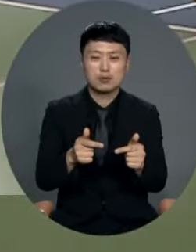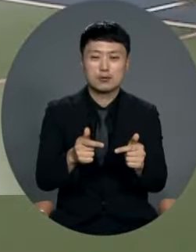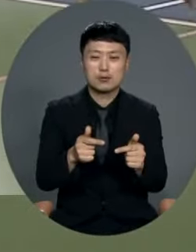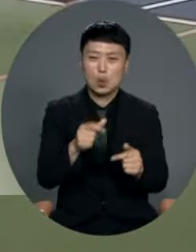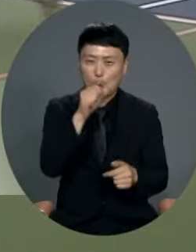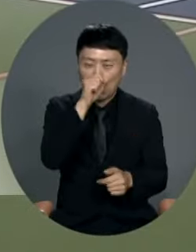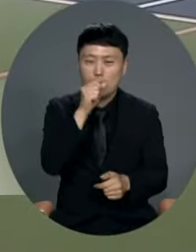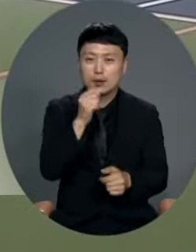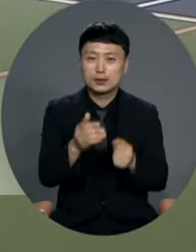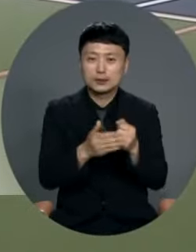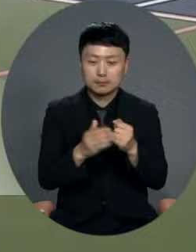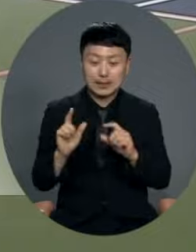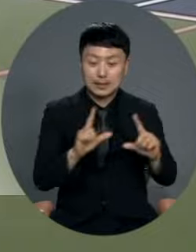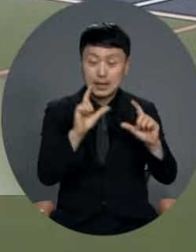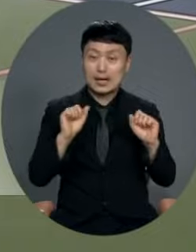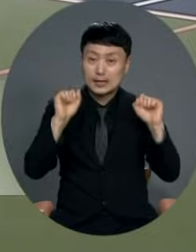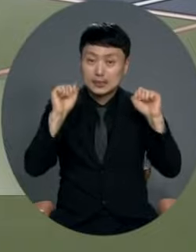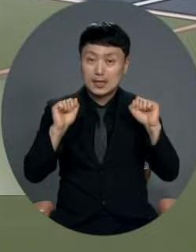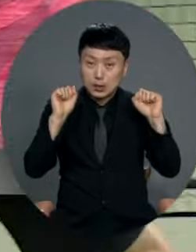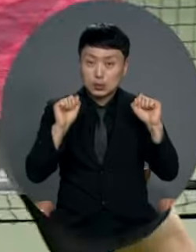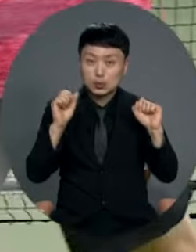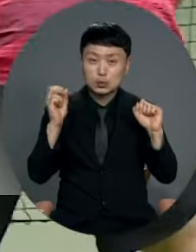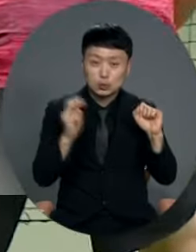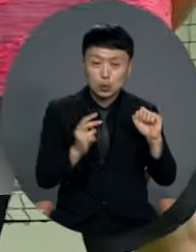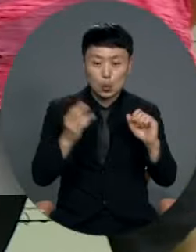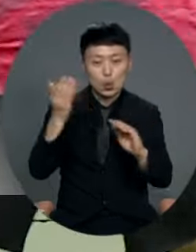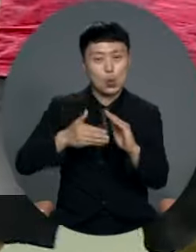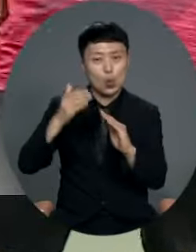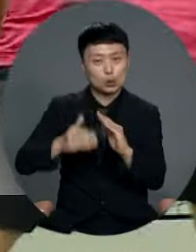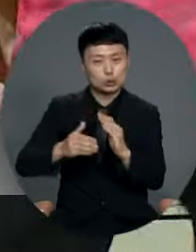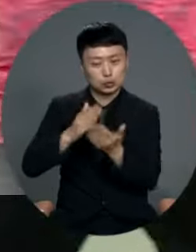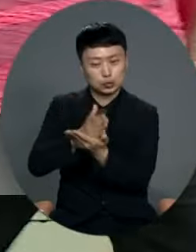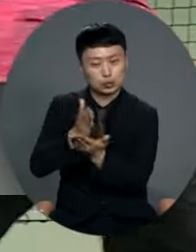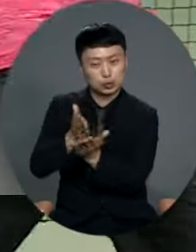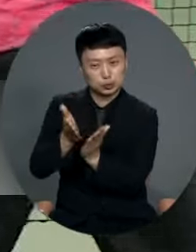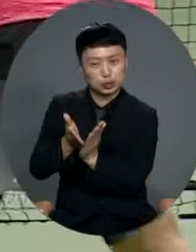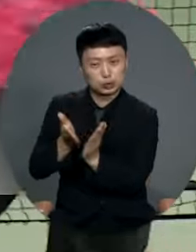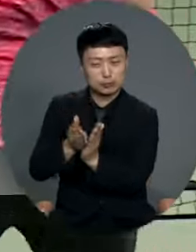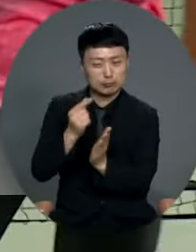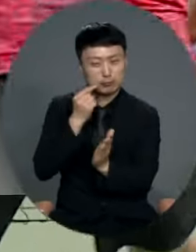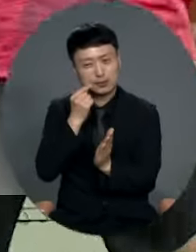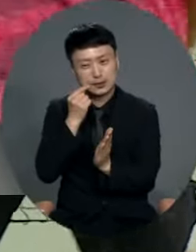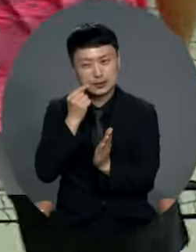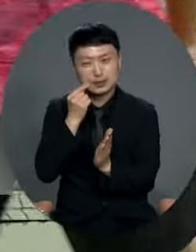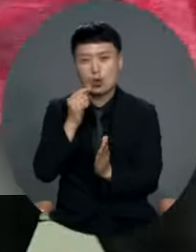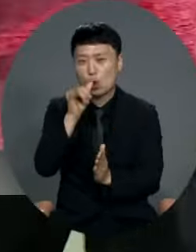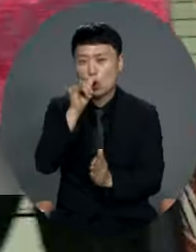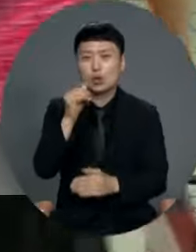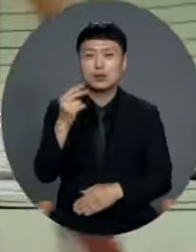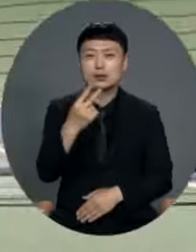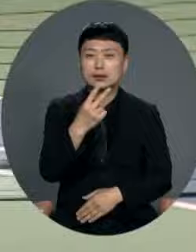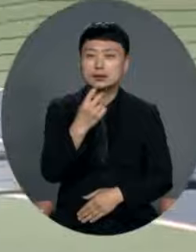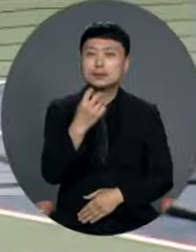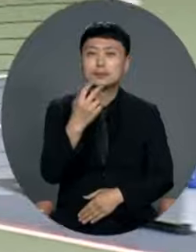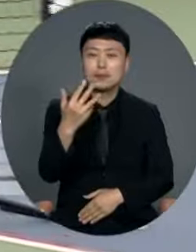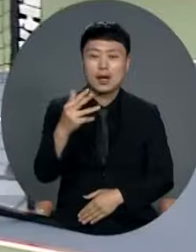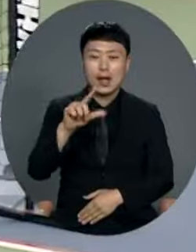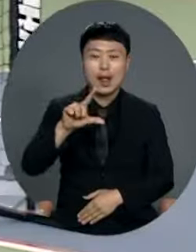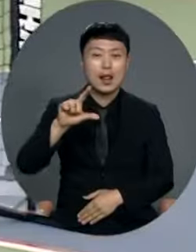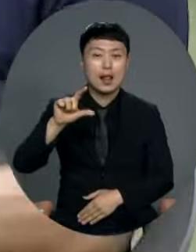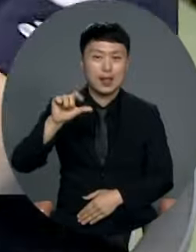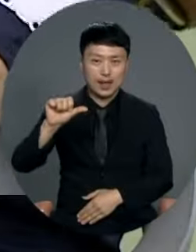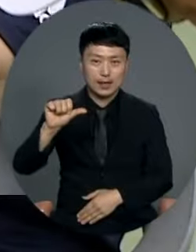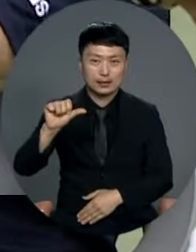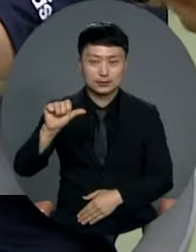때문에 생활체육은 물론 정식 스포츠 종목으로 인기를 끌고 있고 2028년